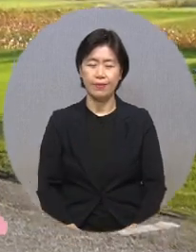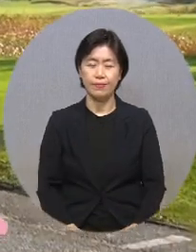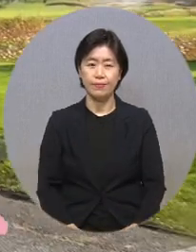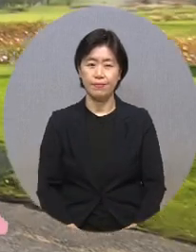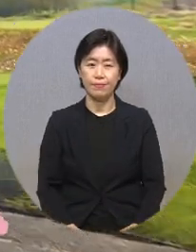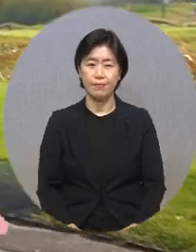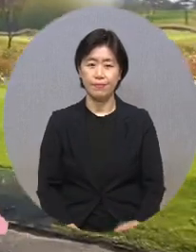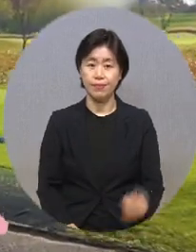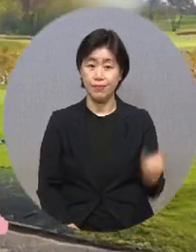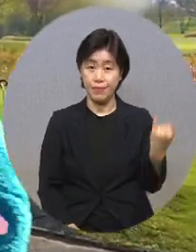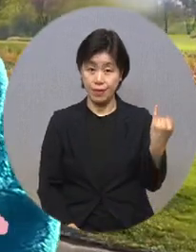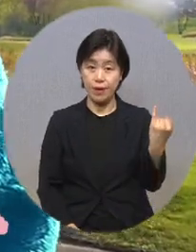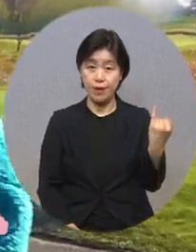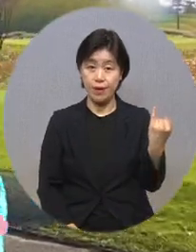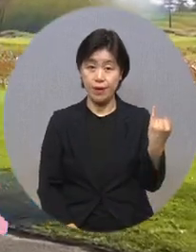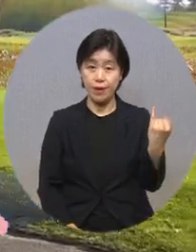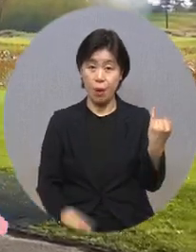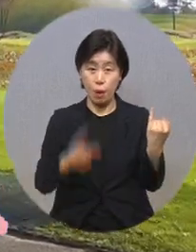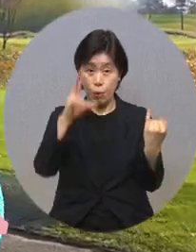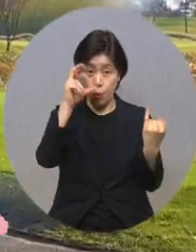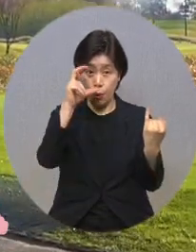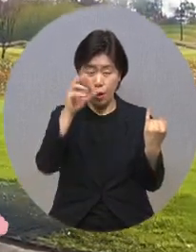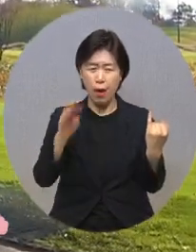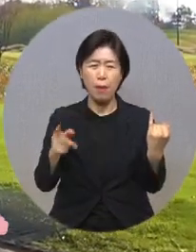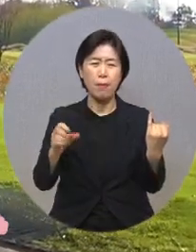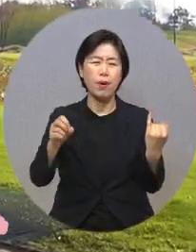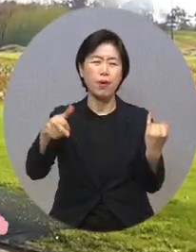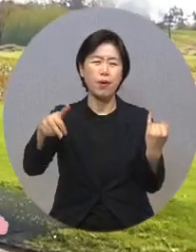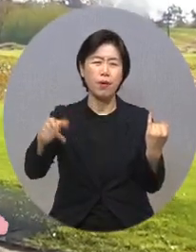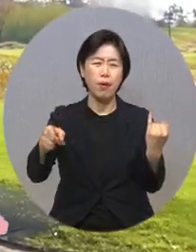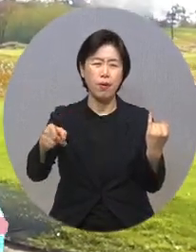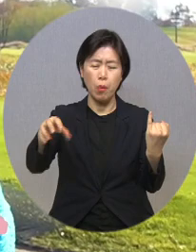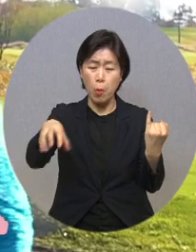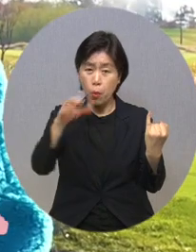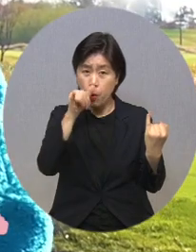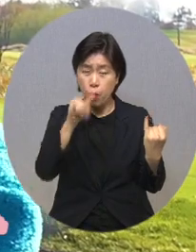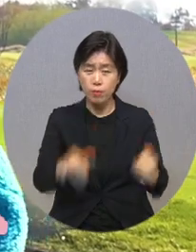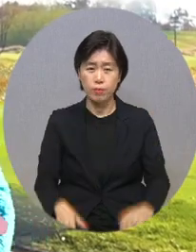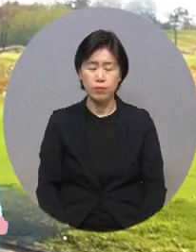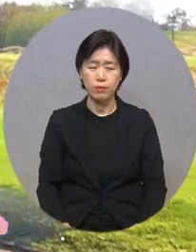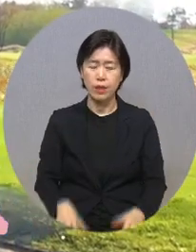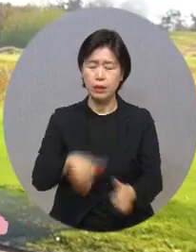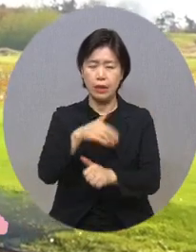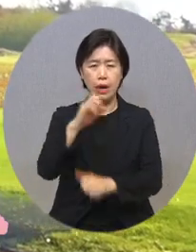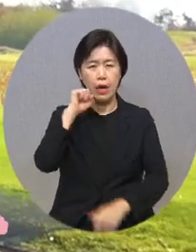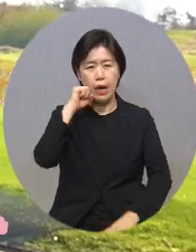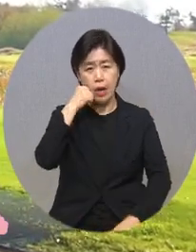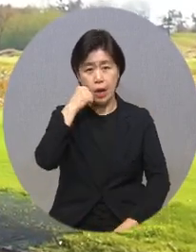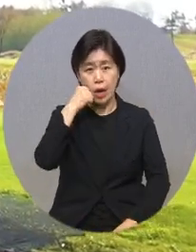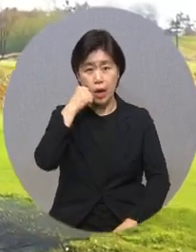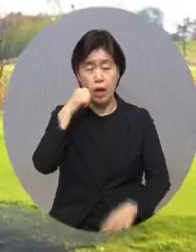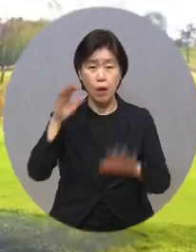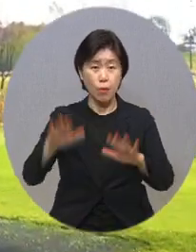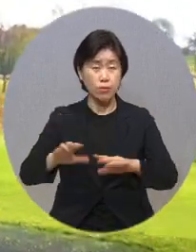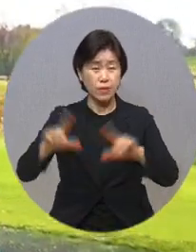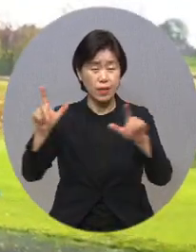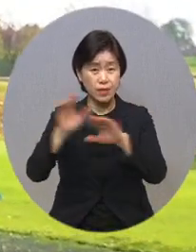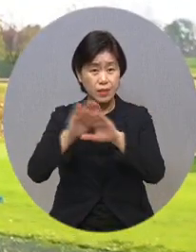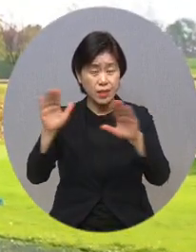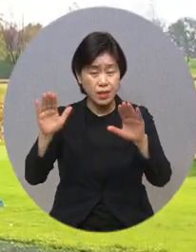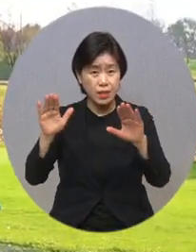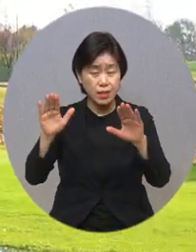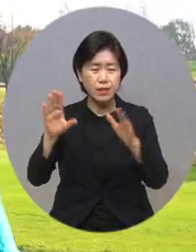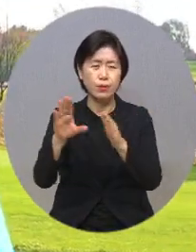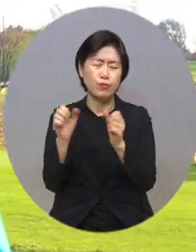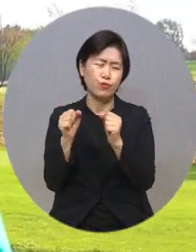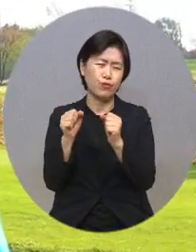하연아 선수 공이 벙커에 빠져 있는데 어려운 상황이죠. 이런 날씨에는 그 벙커가 어떻게 딱딱하다고 해야